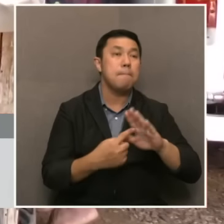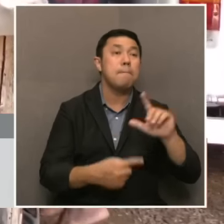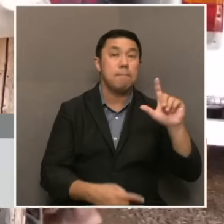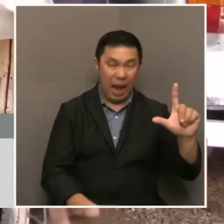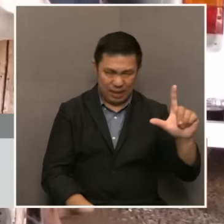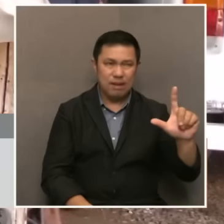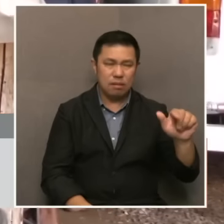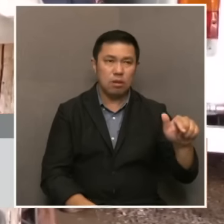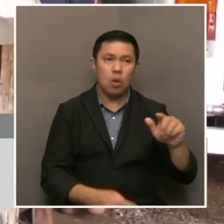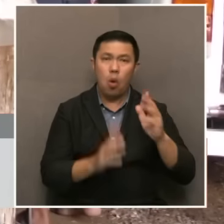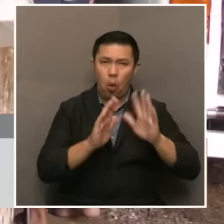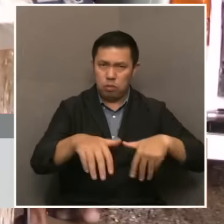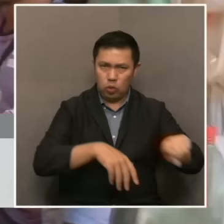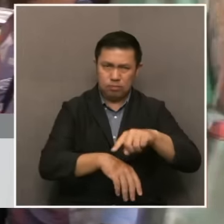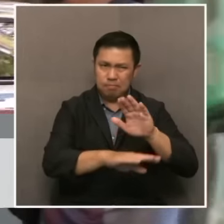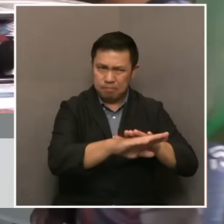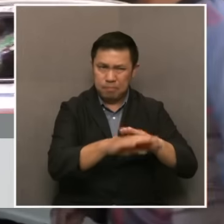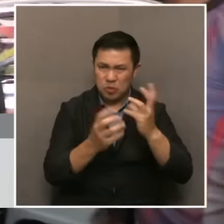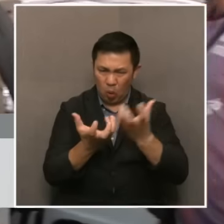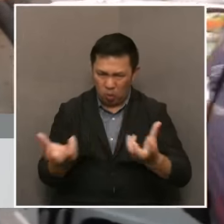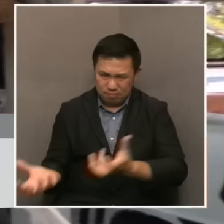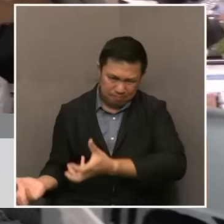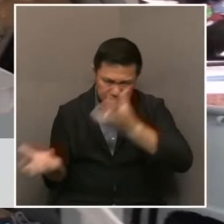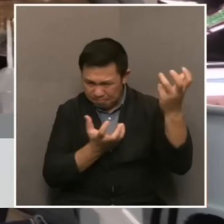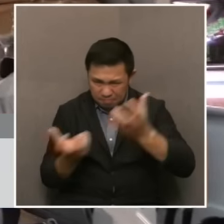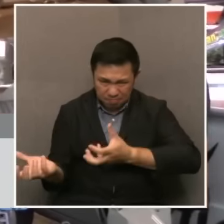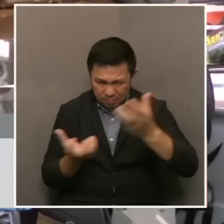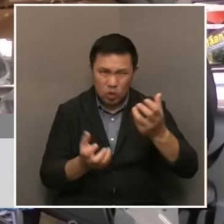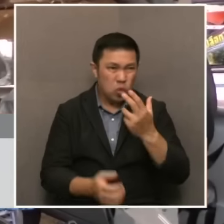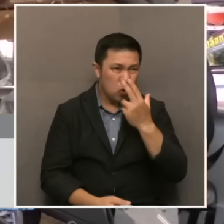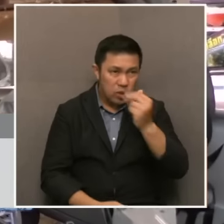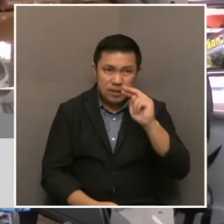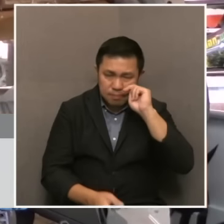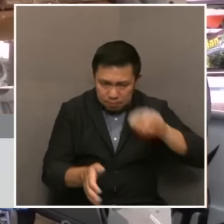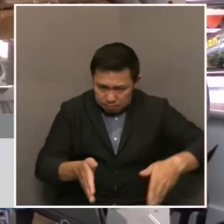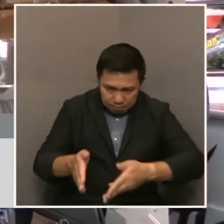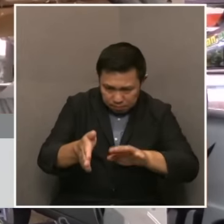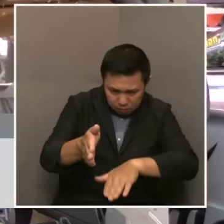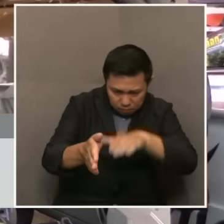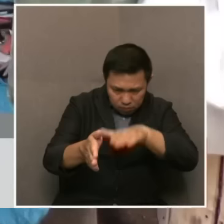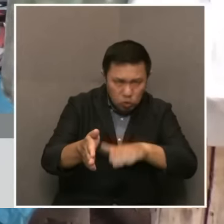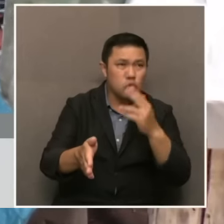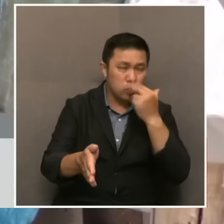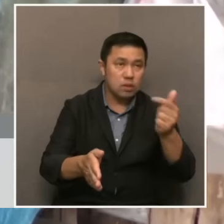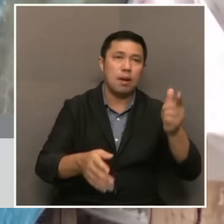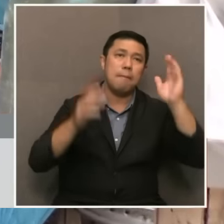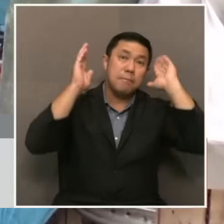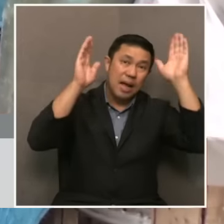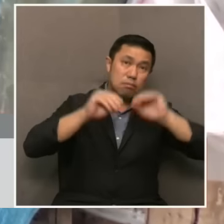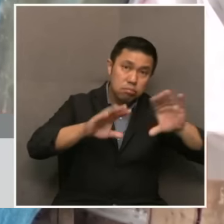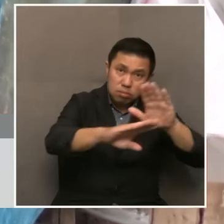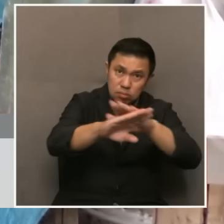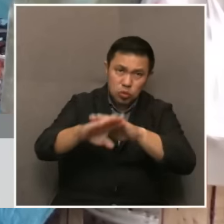ชนยกของขึ้นที่สูงและเฝ้าระวังการเปลี่ยนแปลงของระดับน้ำและติดตามประกาศจากทางราชการอย่างใกล้ชิด